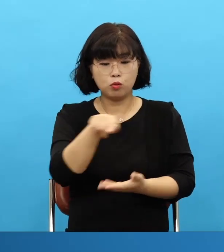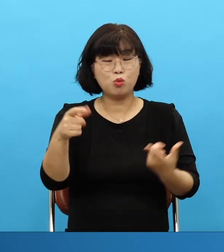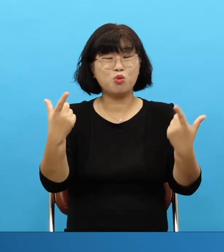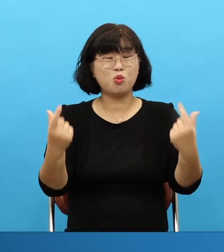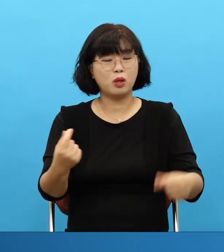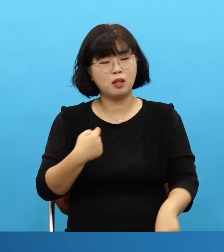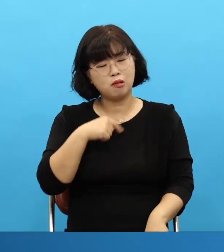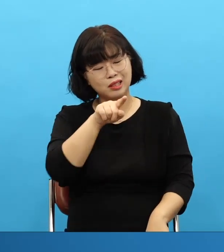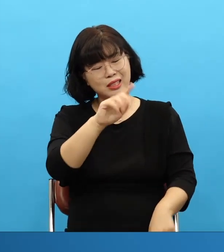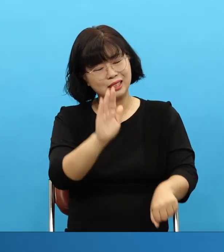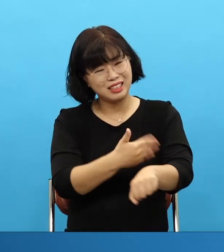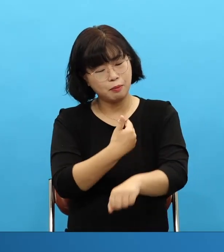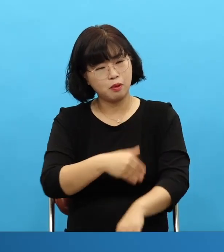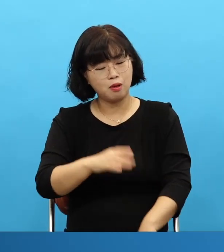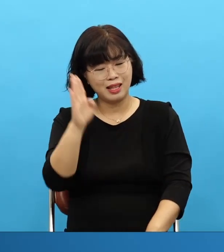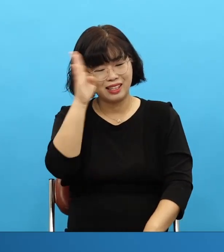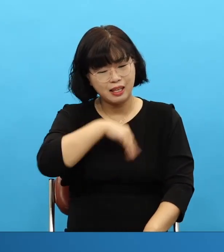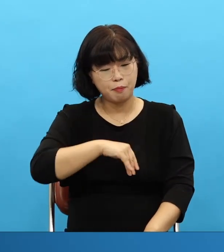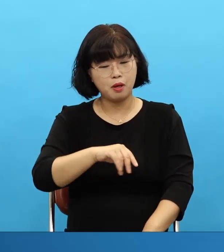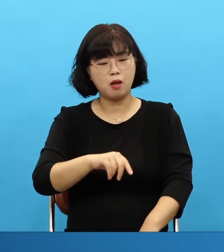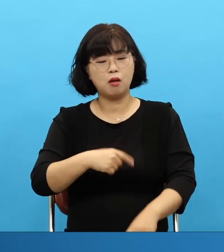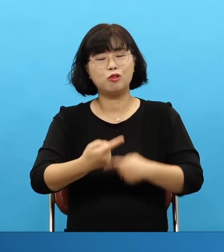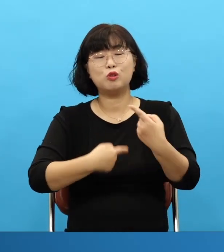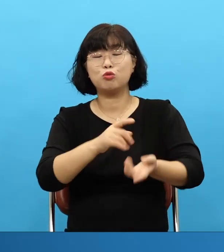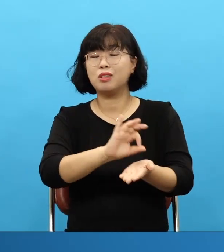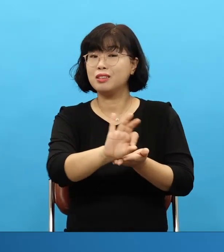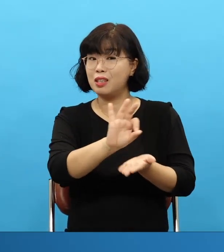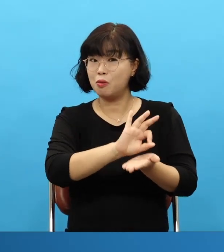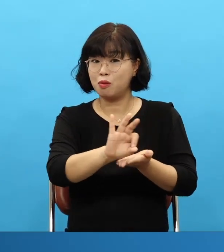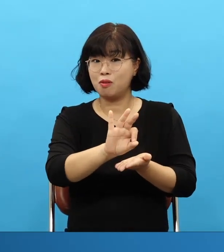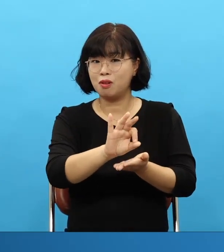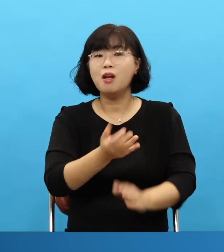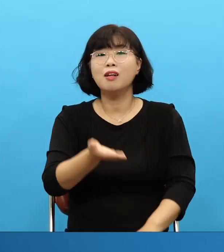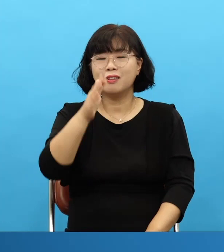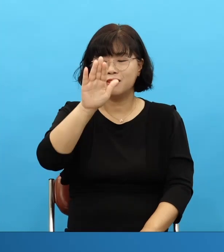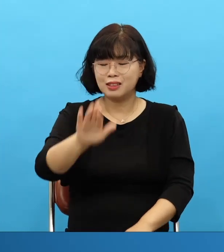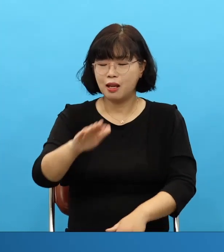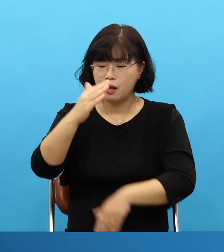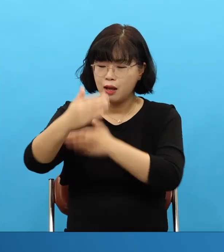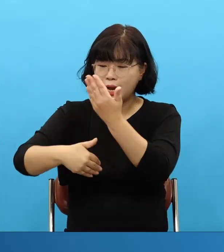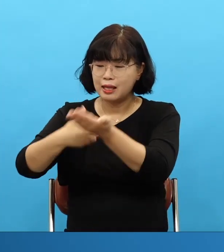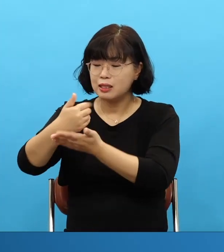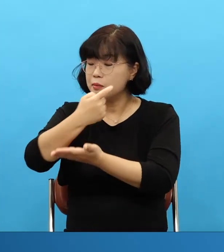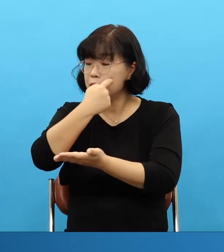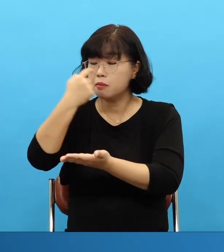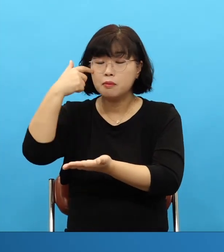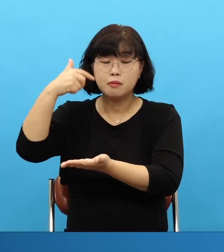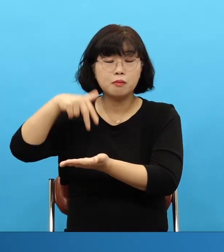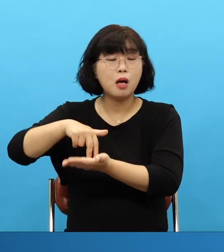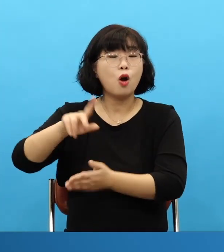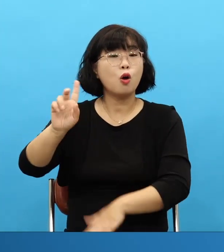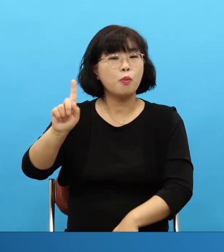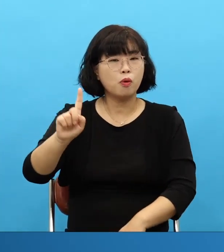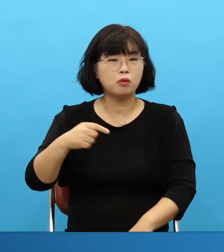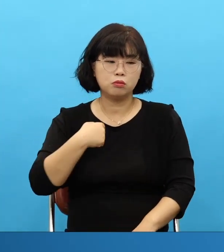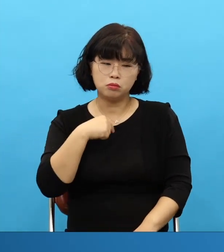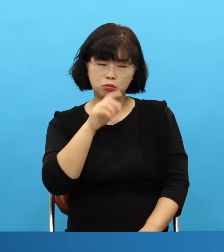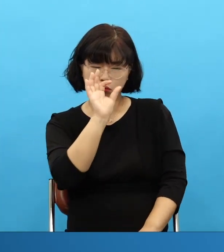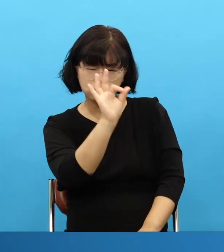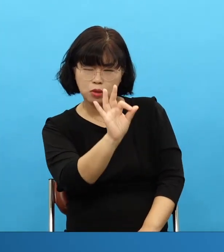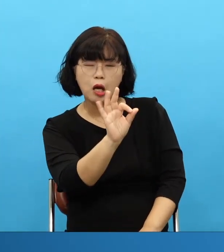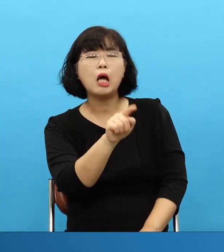받기를 원해서 다른 사람 살리기를 원하시는 거죠. God wants to change you. He wants you to receive His blessings so that so that you can then go out and in